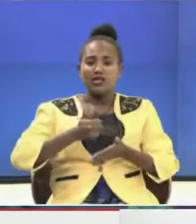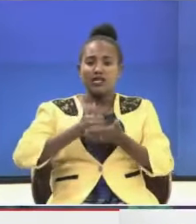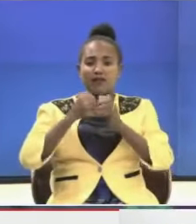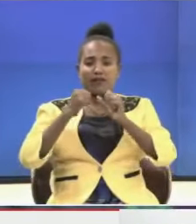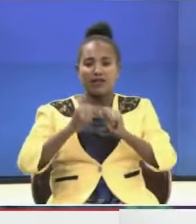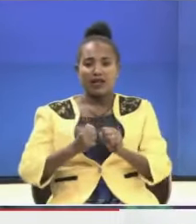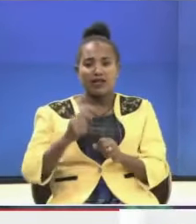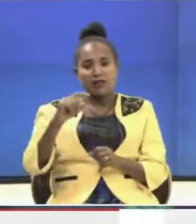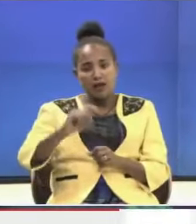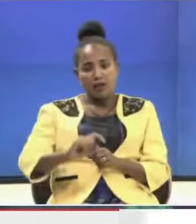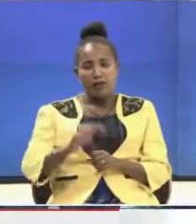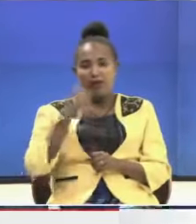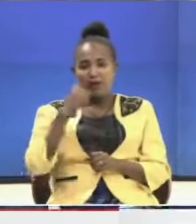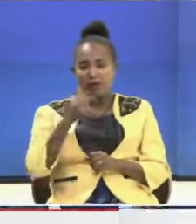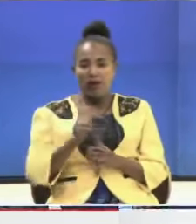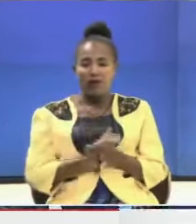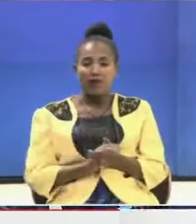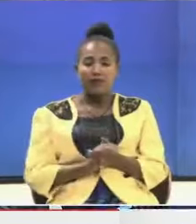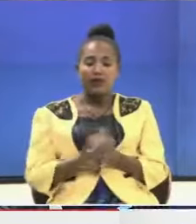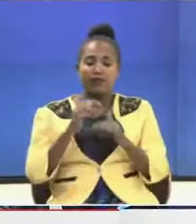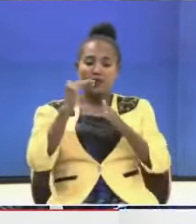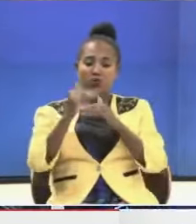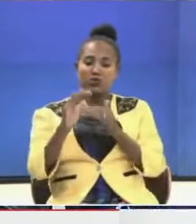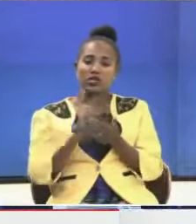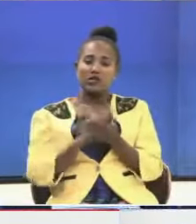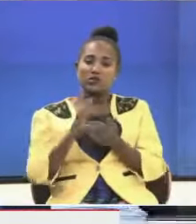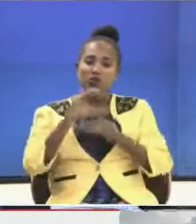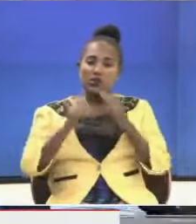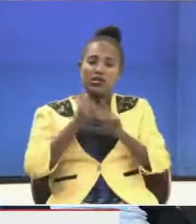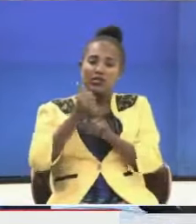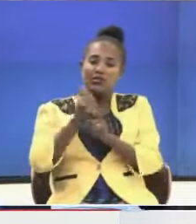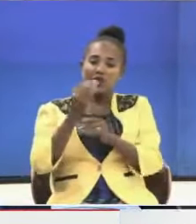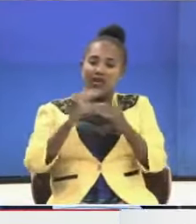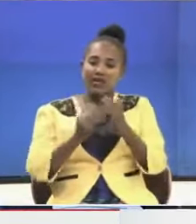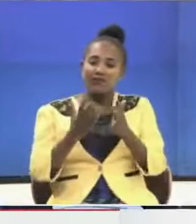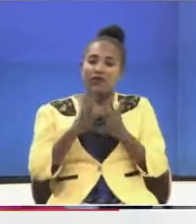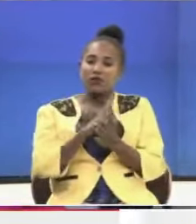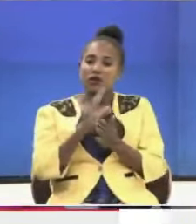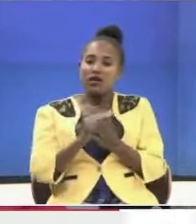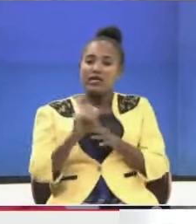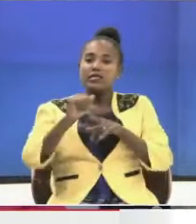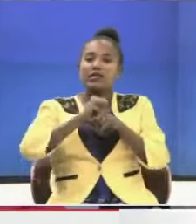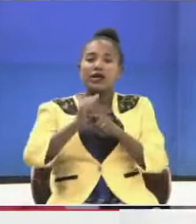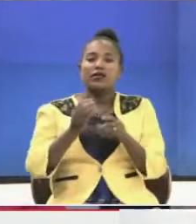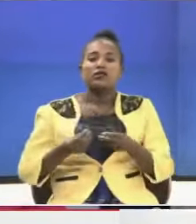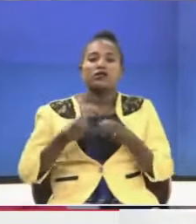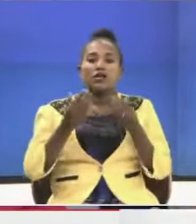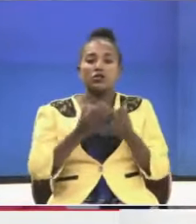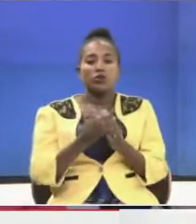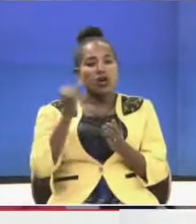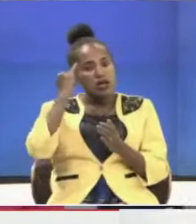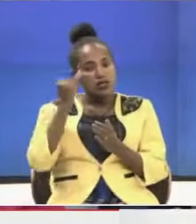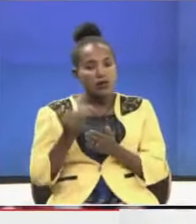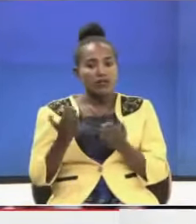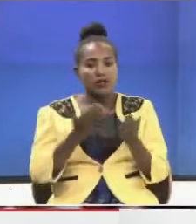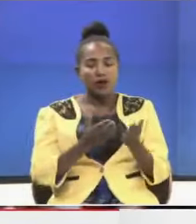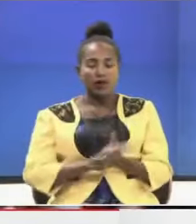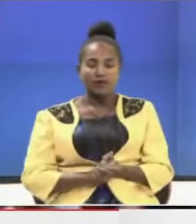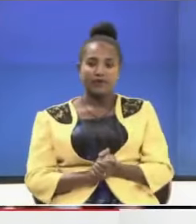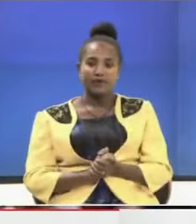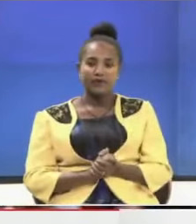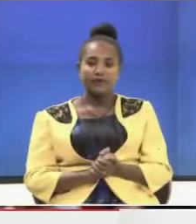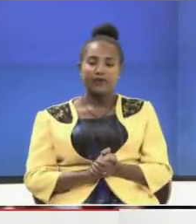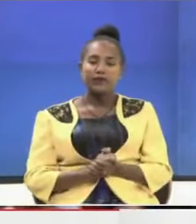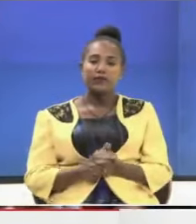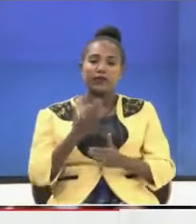ማጠናከር እንደሚገባ ተጠቁሟል። የመድረኩ ተሳታፊዎች ትግሉን መቀላቀል እንደሚፈልጉና ስልጠና እንዲሰጣቸው ሀሳብ አንስተዋል።